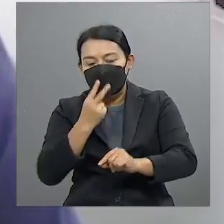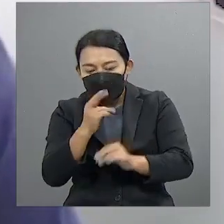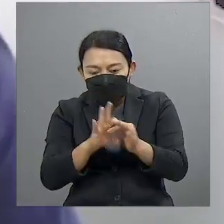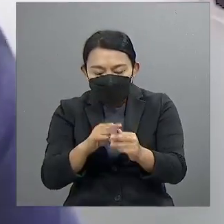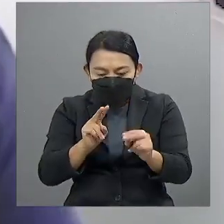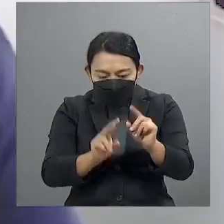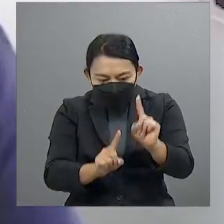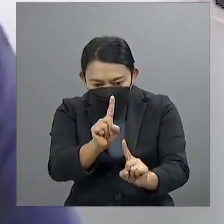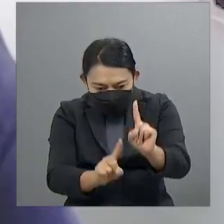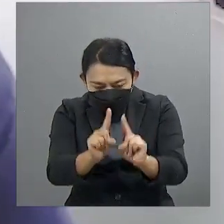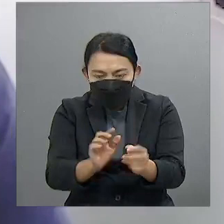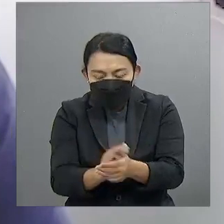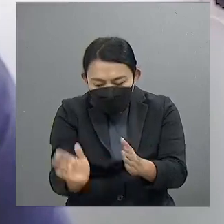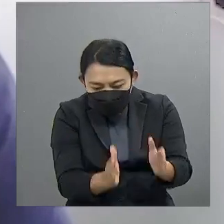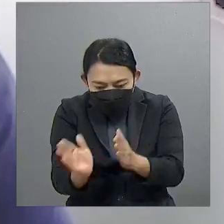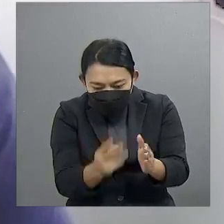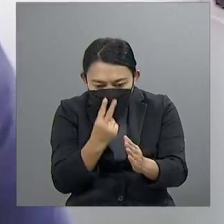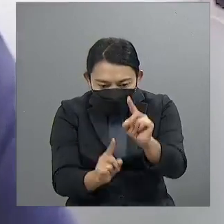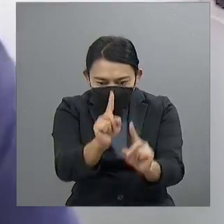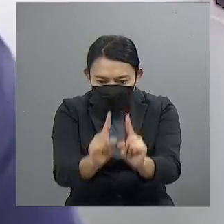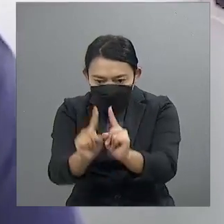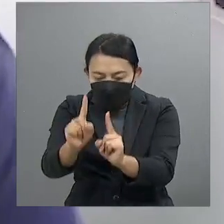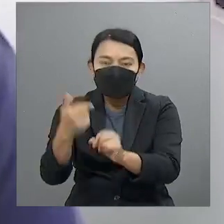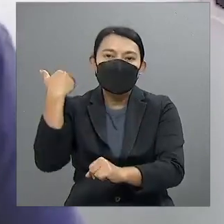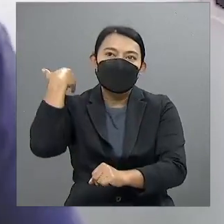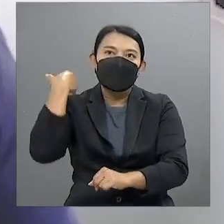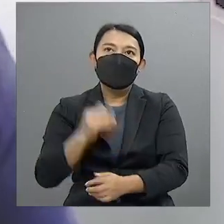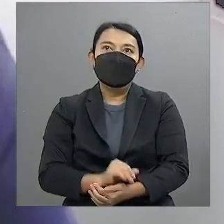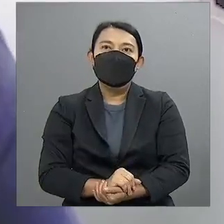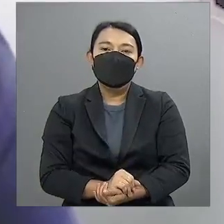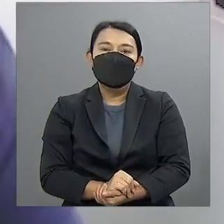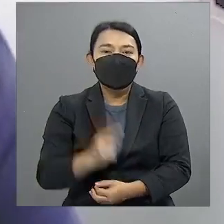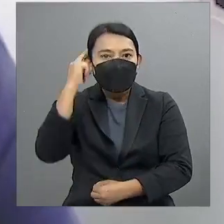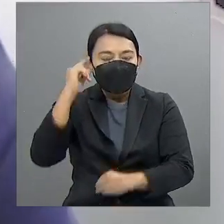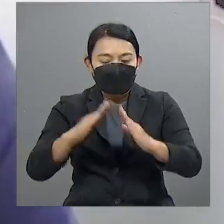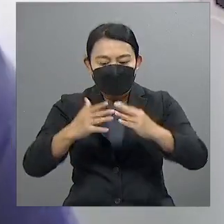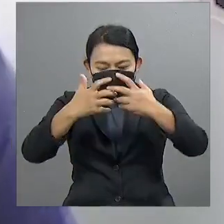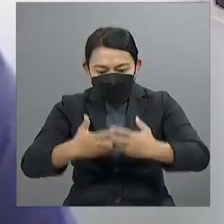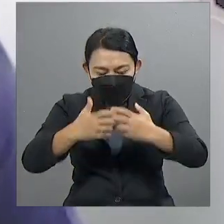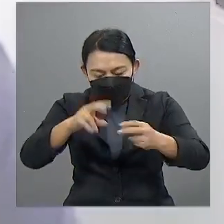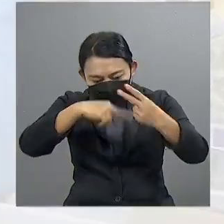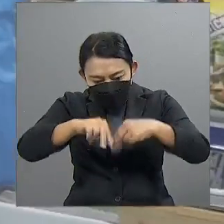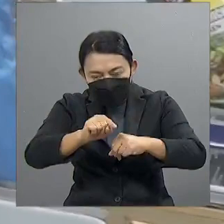คิดว่าทางโรงงานเองก็ต้องพยายามที่จะรักษามาตรฐานตัวนี้เพื่อจะให้การตรวจสอบต่างๆพวกนี้มันผ่